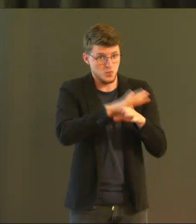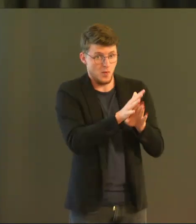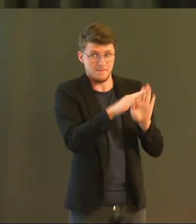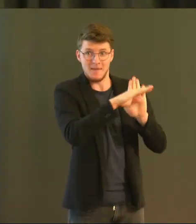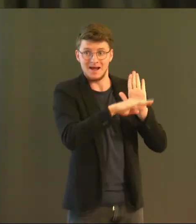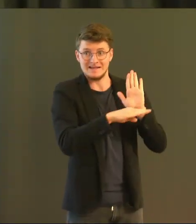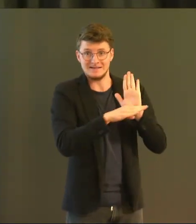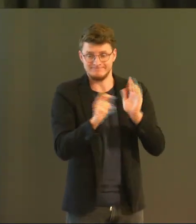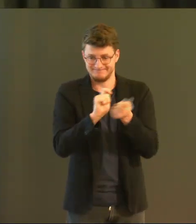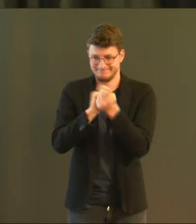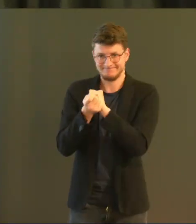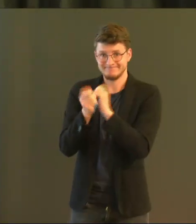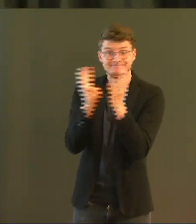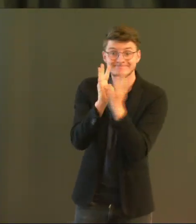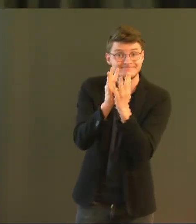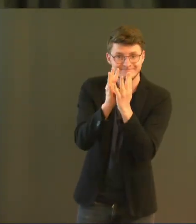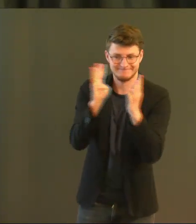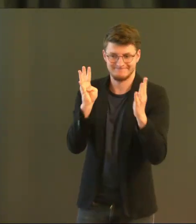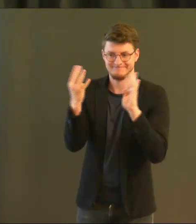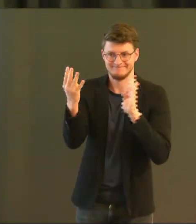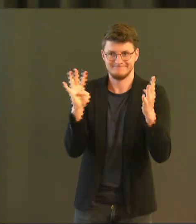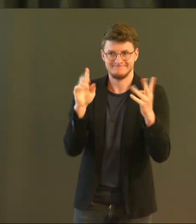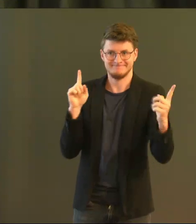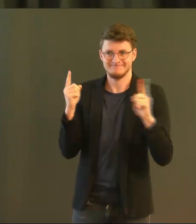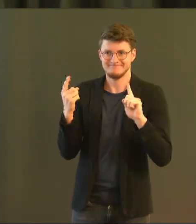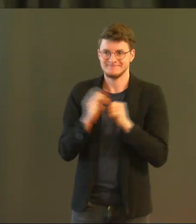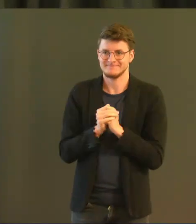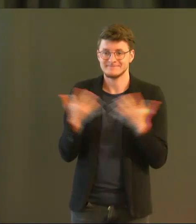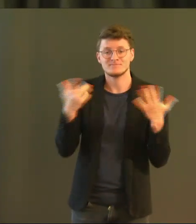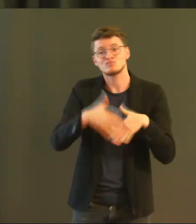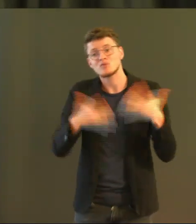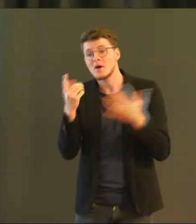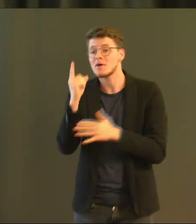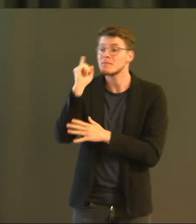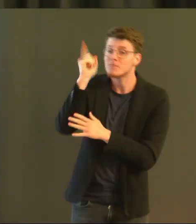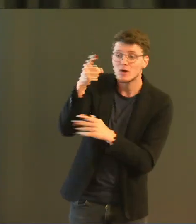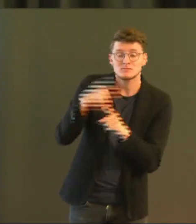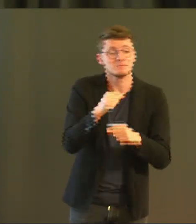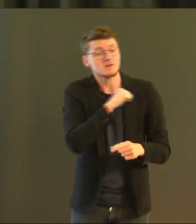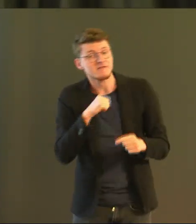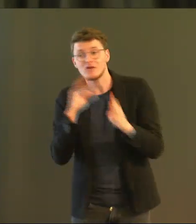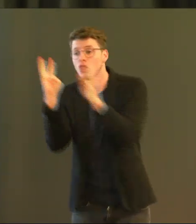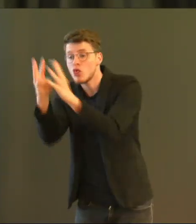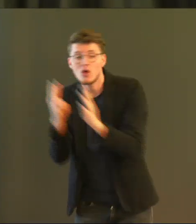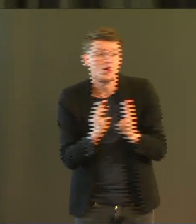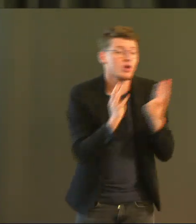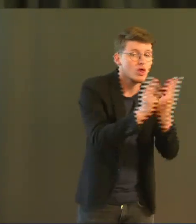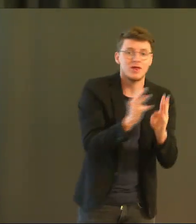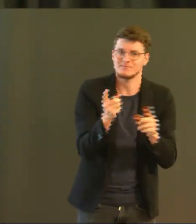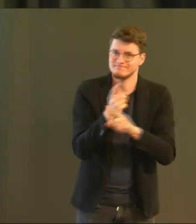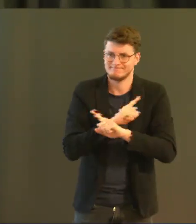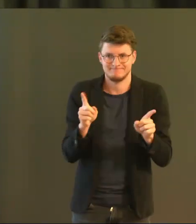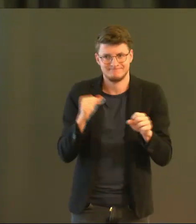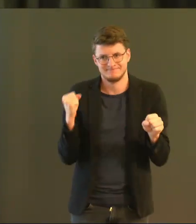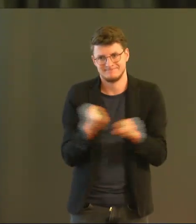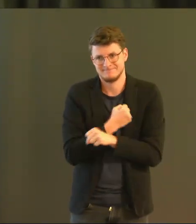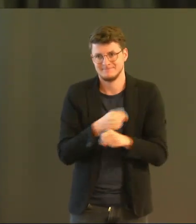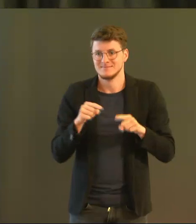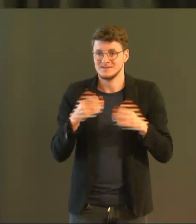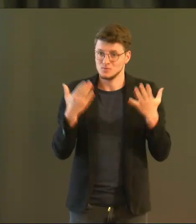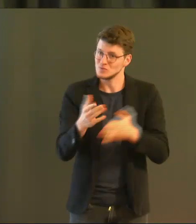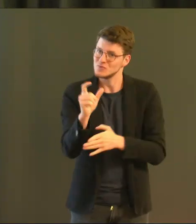constat ce domaine privé new york sur des tweets dans le cadre